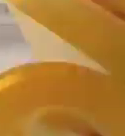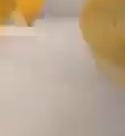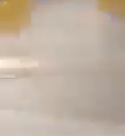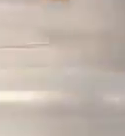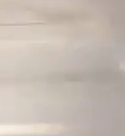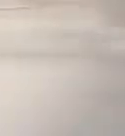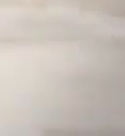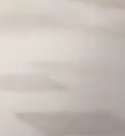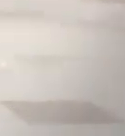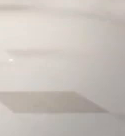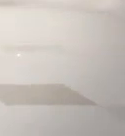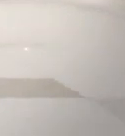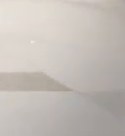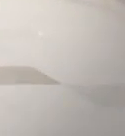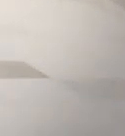으